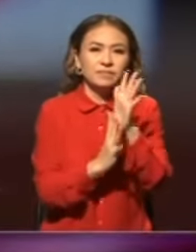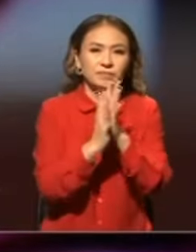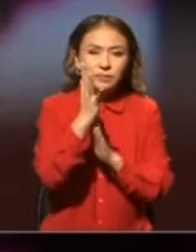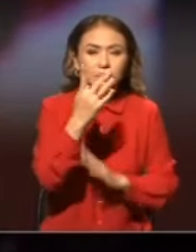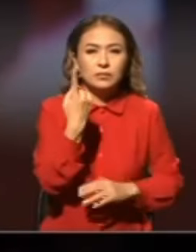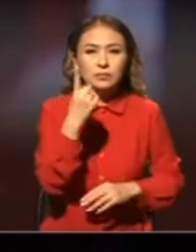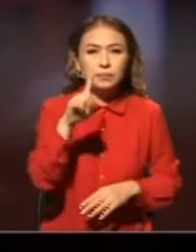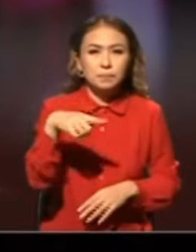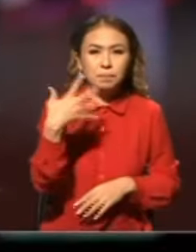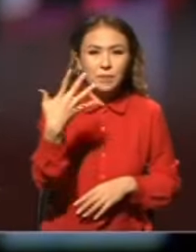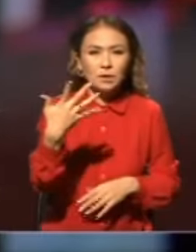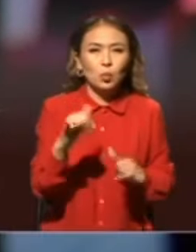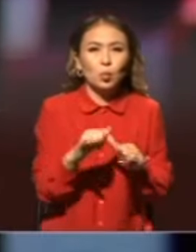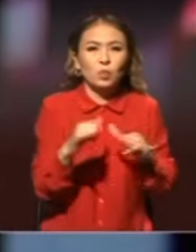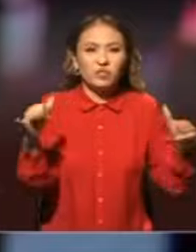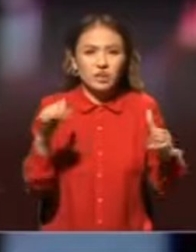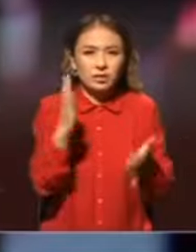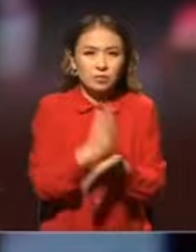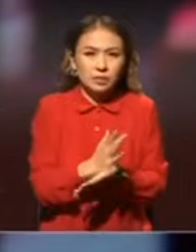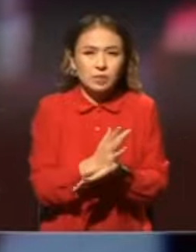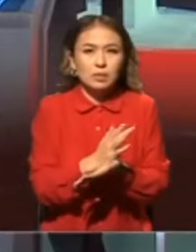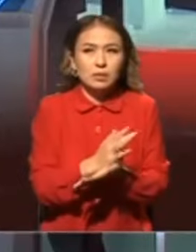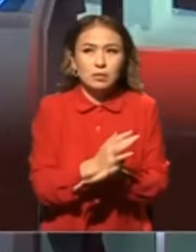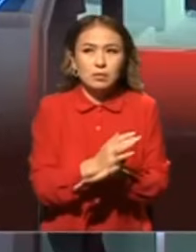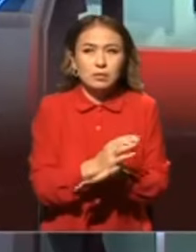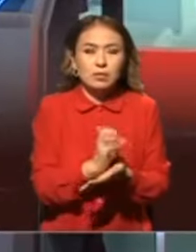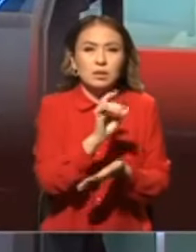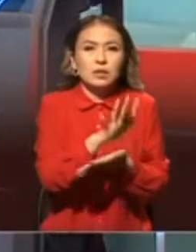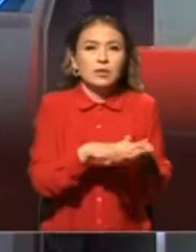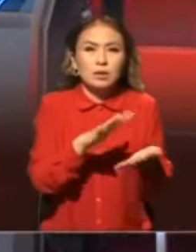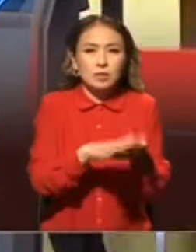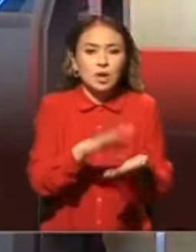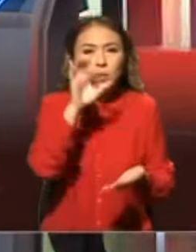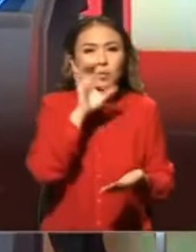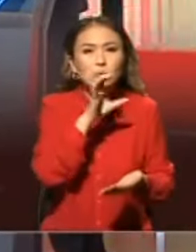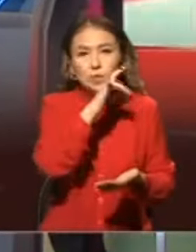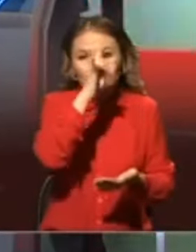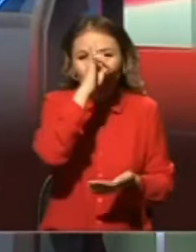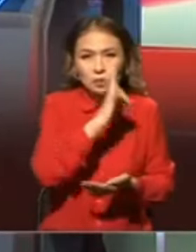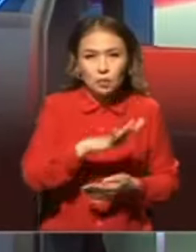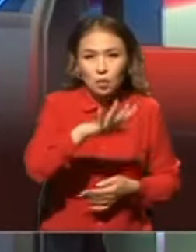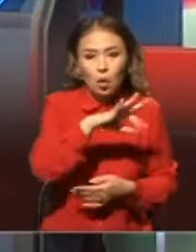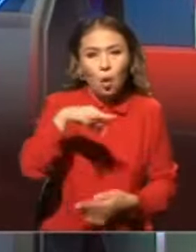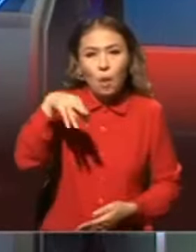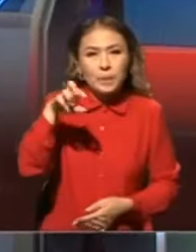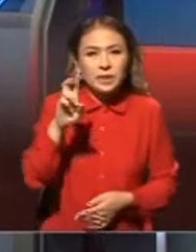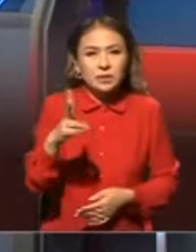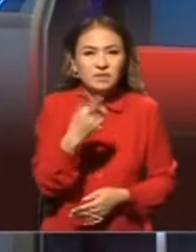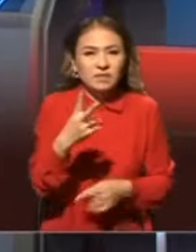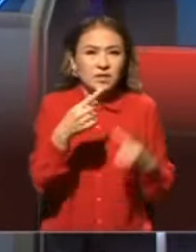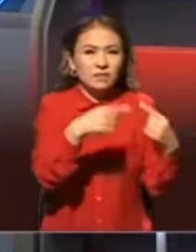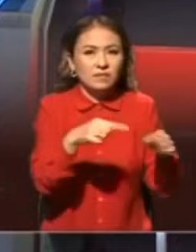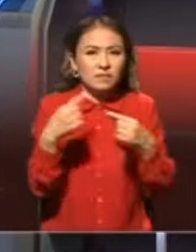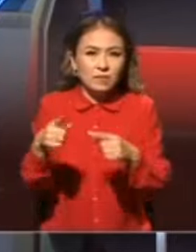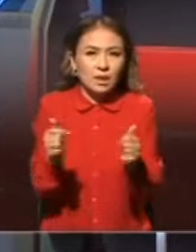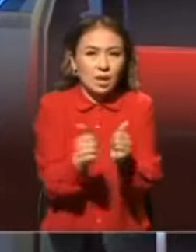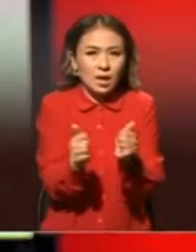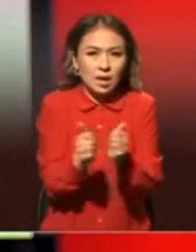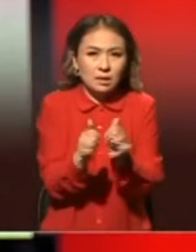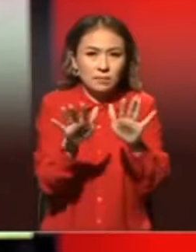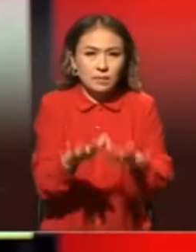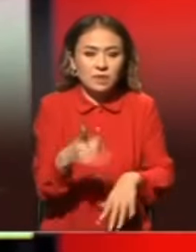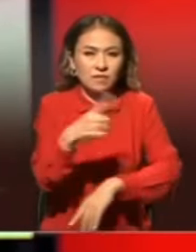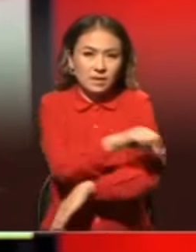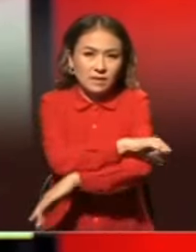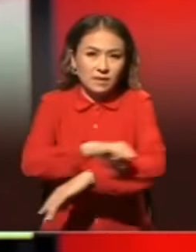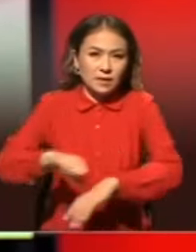1,5 есе артық. Ары қарай бармай ақ қояйық, мысалы солтүстік Қазақстан облысы мен Омбы облысын салыстырайық, екеуі бірінің жанында бір орналасқан екі